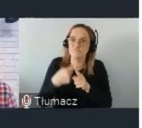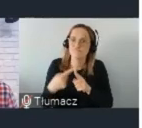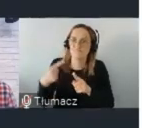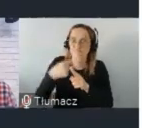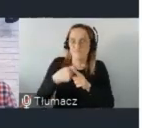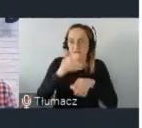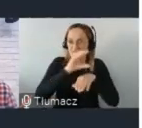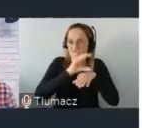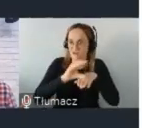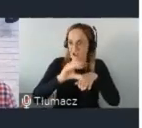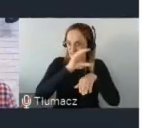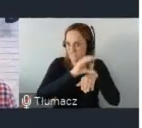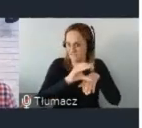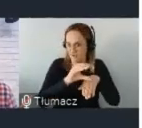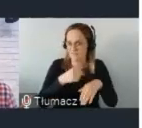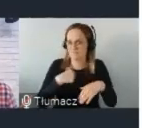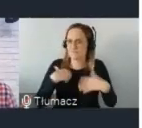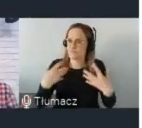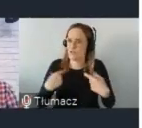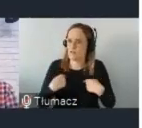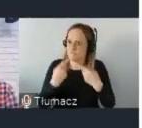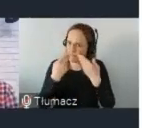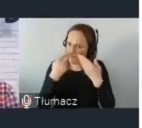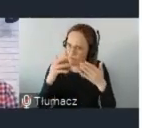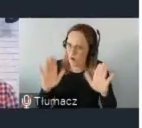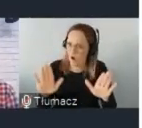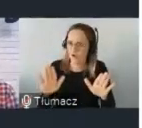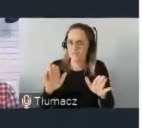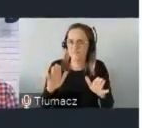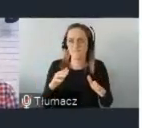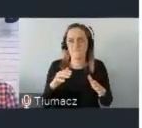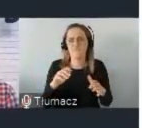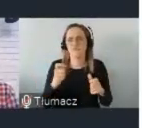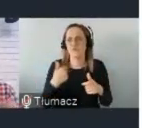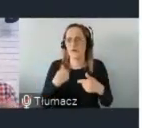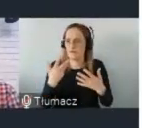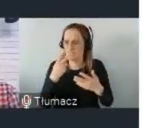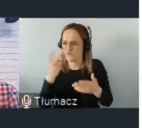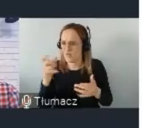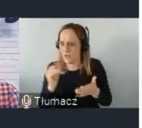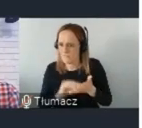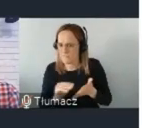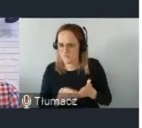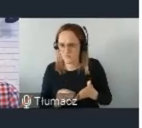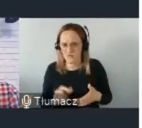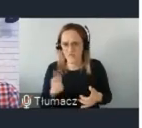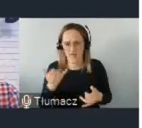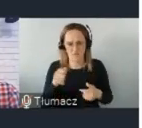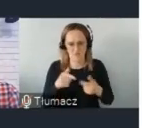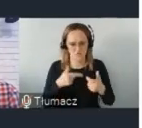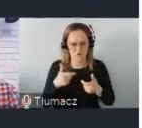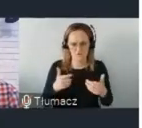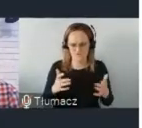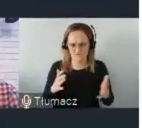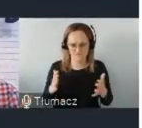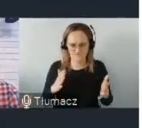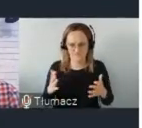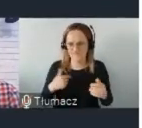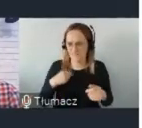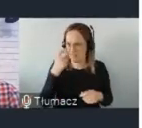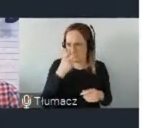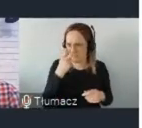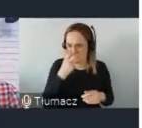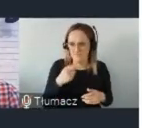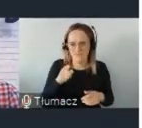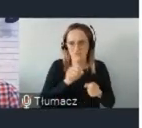warstw. I chcę wam teraz pokazać, tylko chciałbym widzieć, co piszecie do mnie, jak to zrobić. Teraz ciekawe. Tu